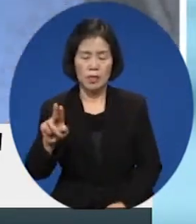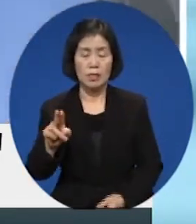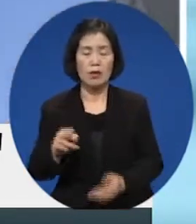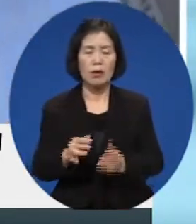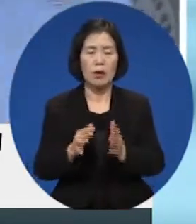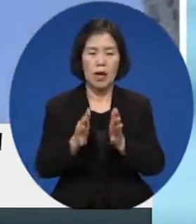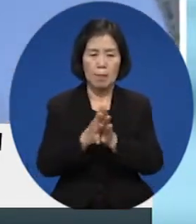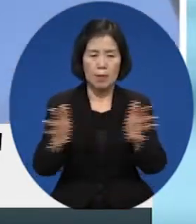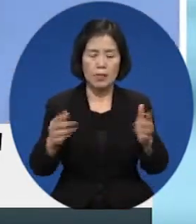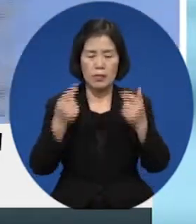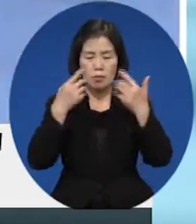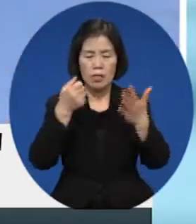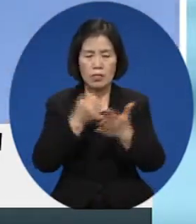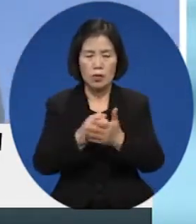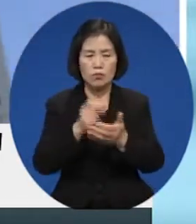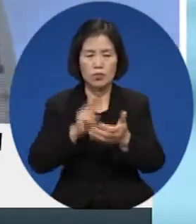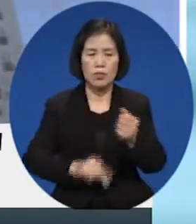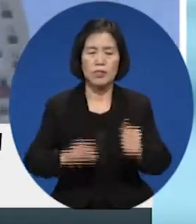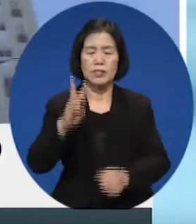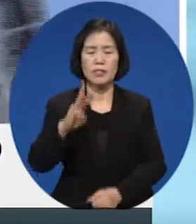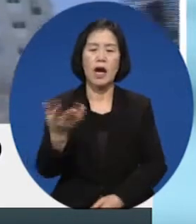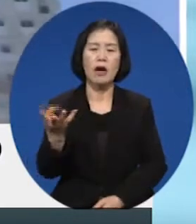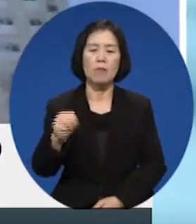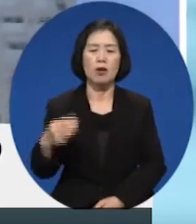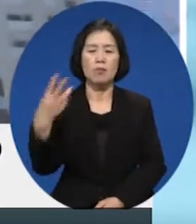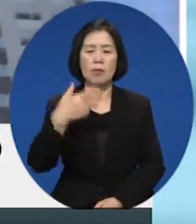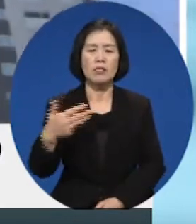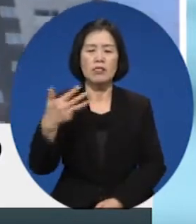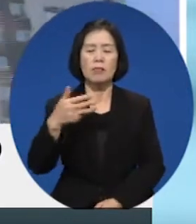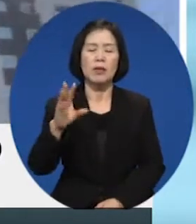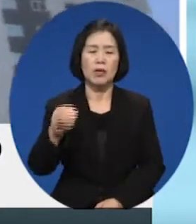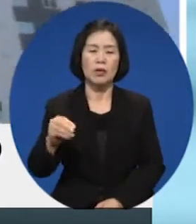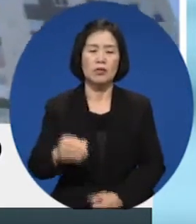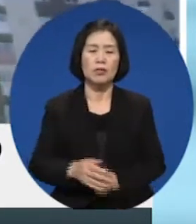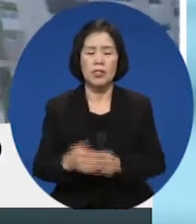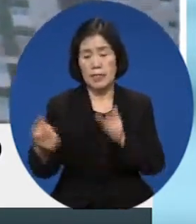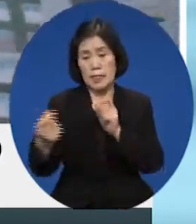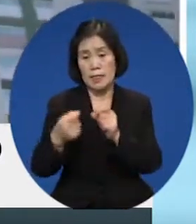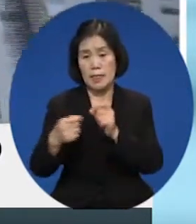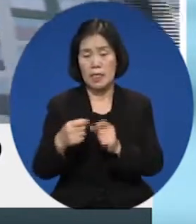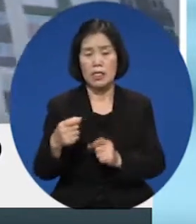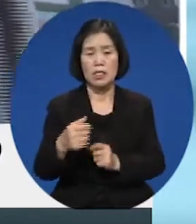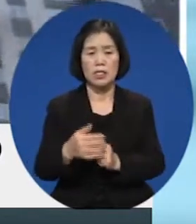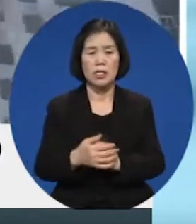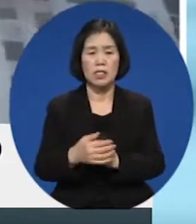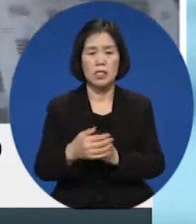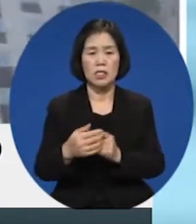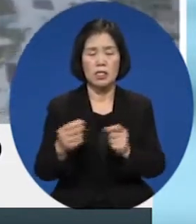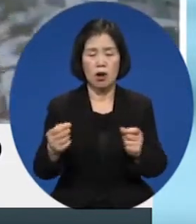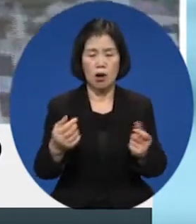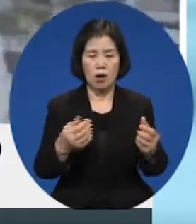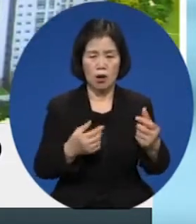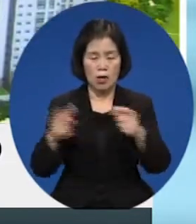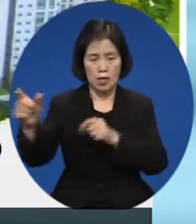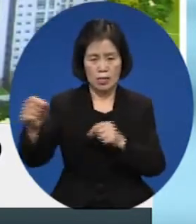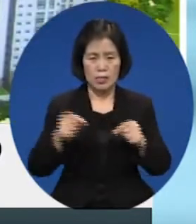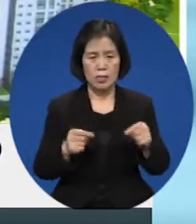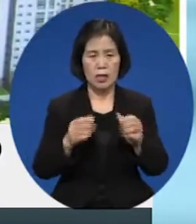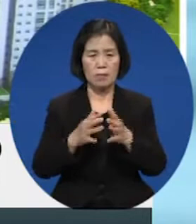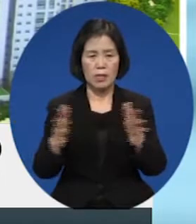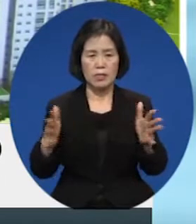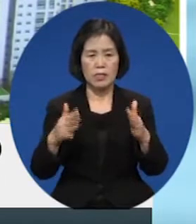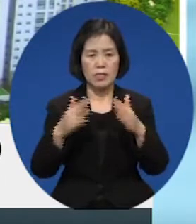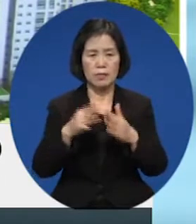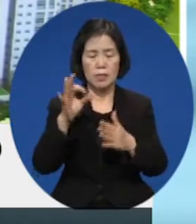확정 분양가가 3억 8천만원 이었읍니다 인근에는 이것과 연작이 같은 아파트가 있는데 그